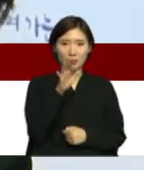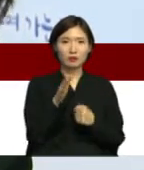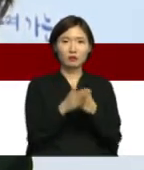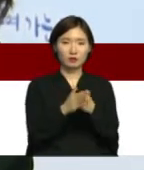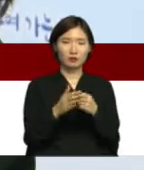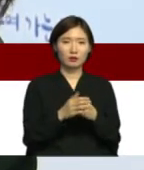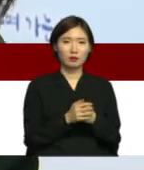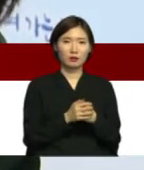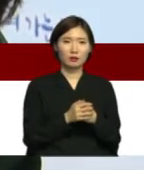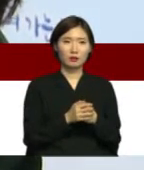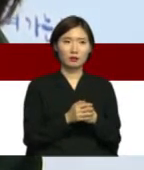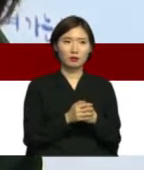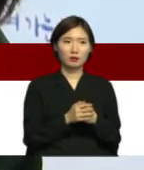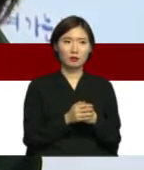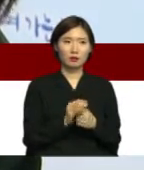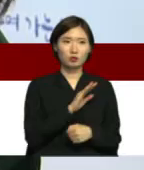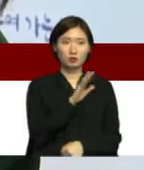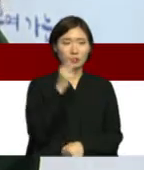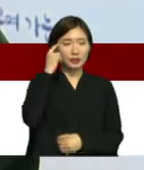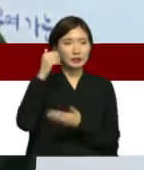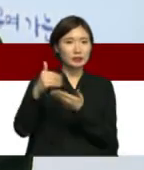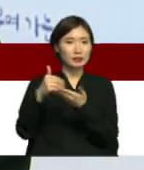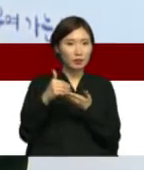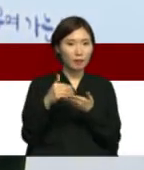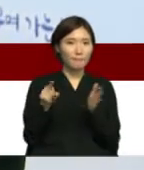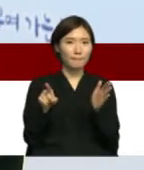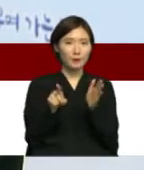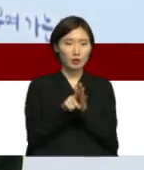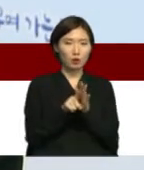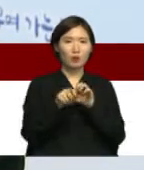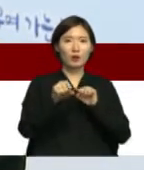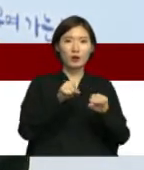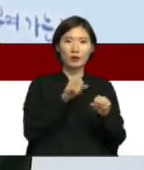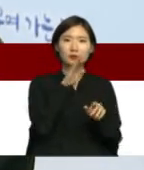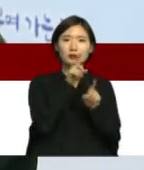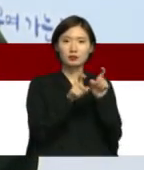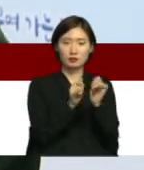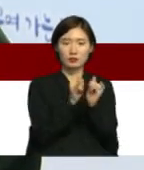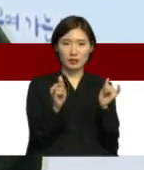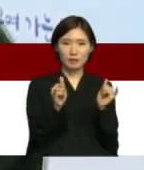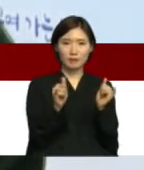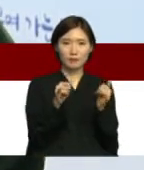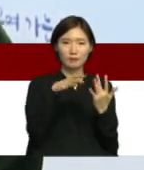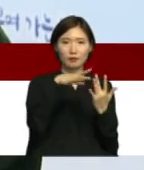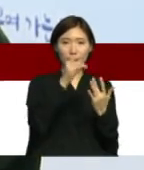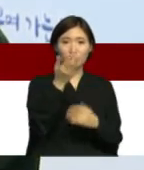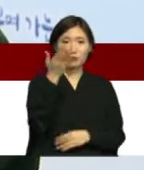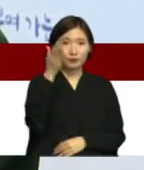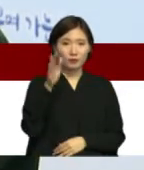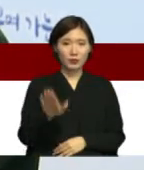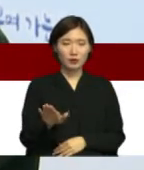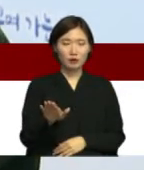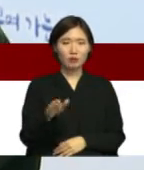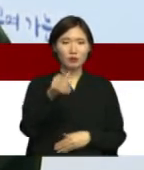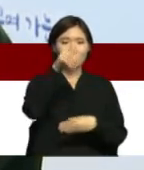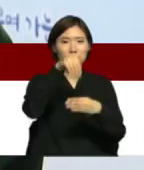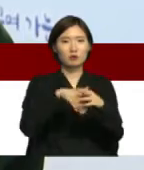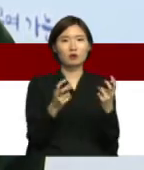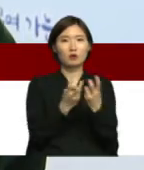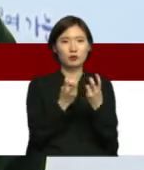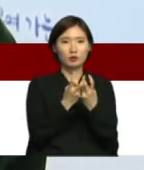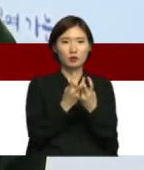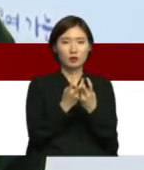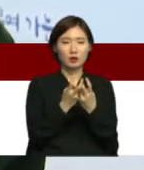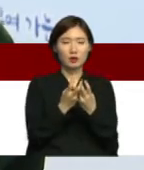그만큼 우리가 우리의 의견을 믿고 그거를 이행해 줄 수 있는 사람을 뽑는 건데 그래서 선거를 어떻게